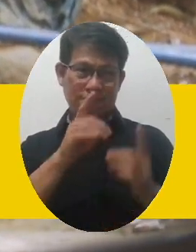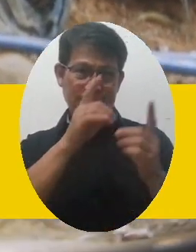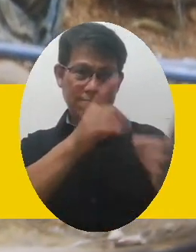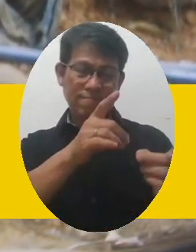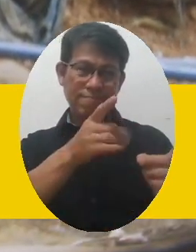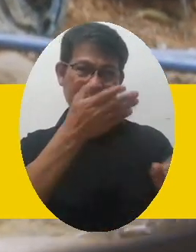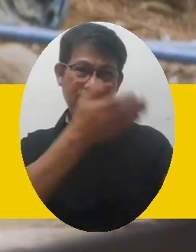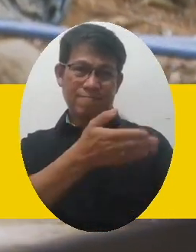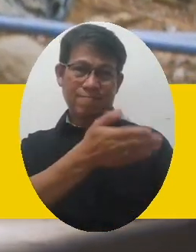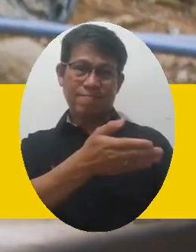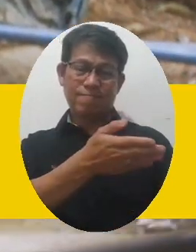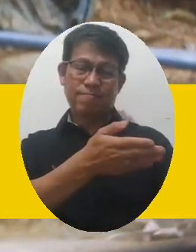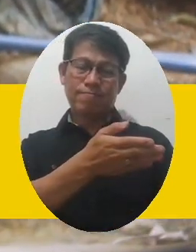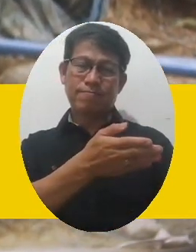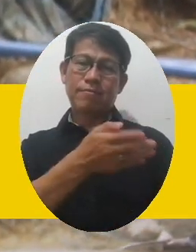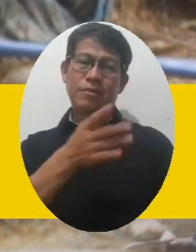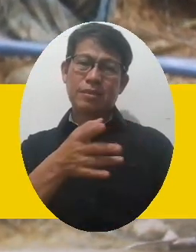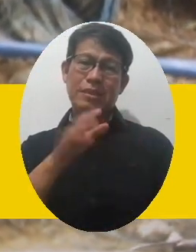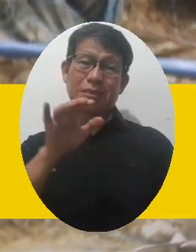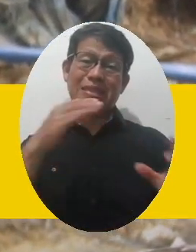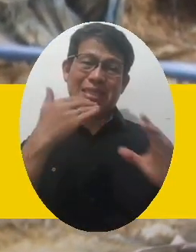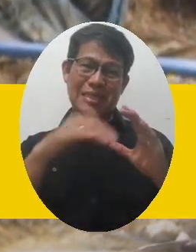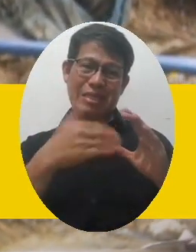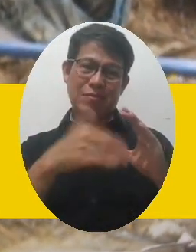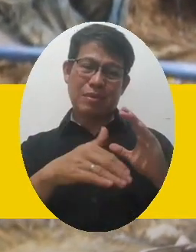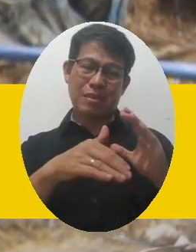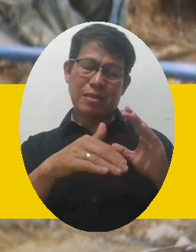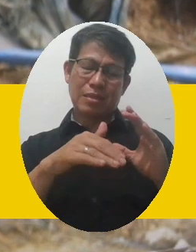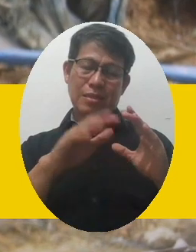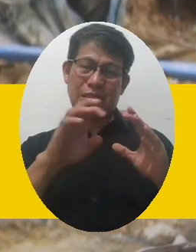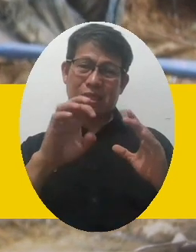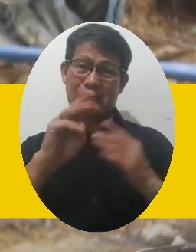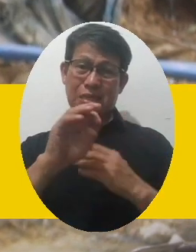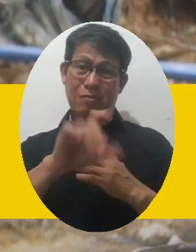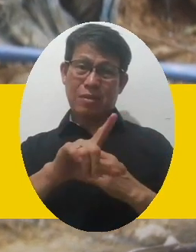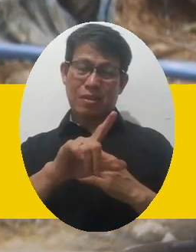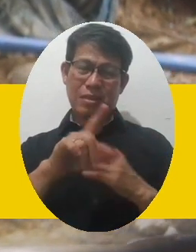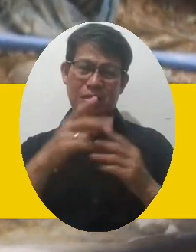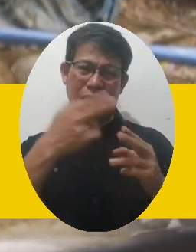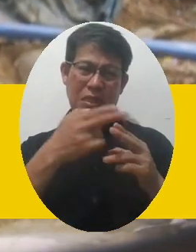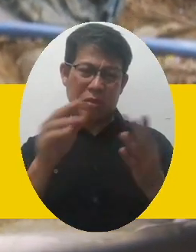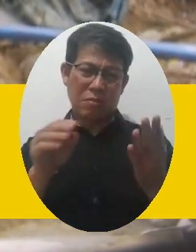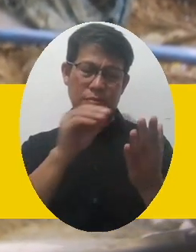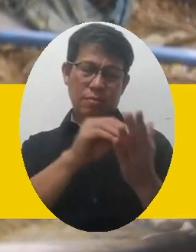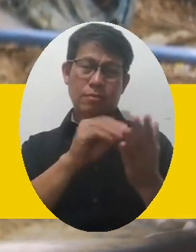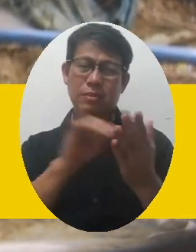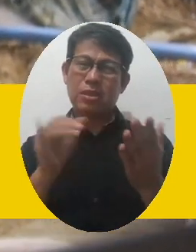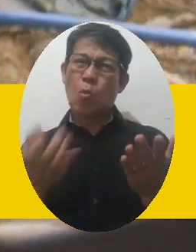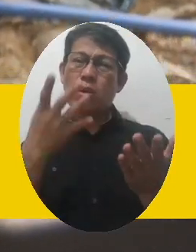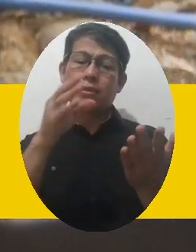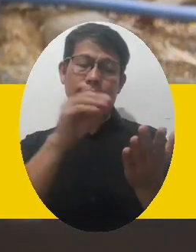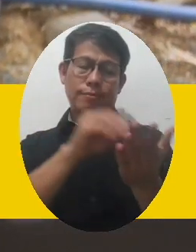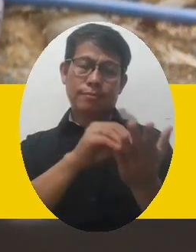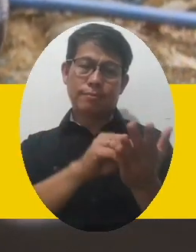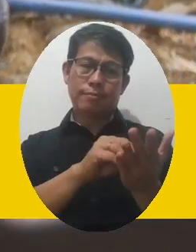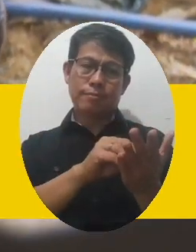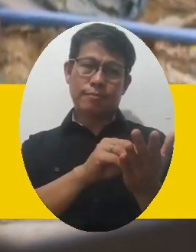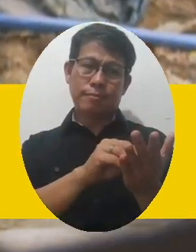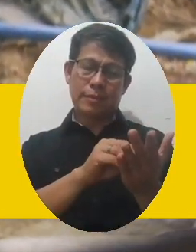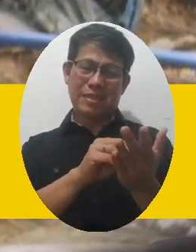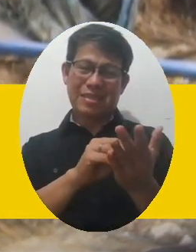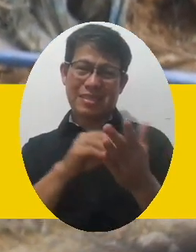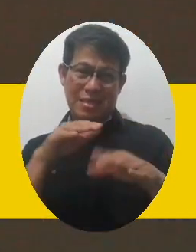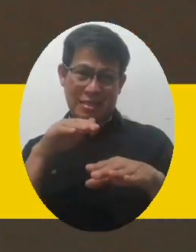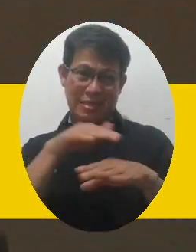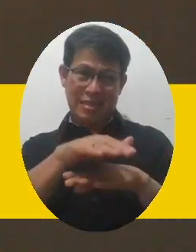makararating ang inyong donasyon sa nais niyong tulungan, paki-email lamang ang pangalan ng inyong recipient. Ilagay